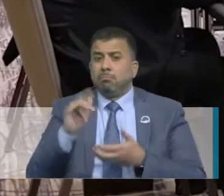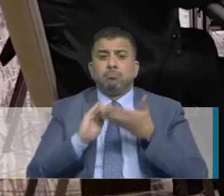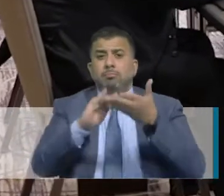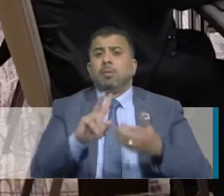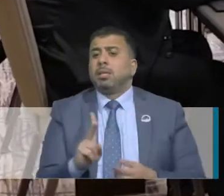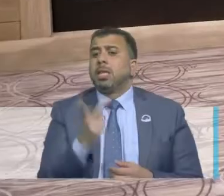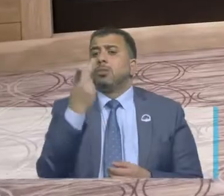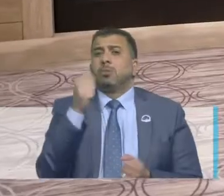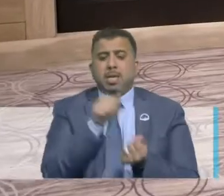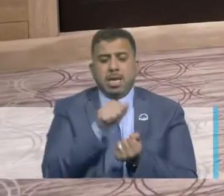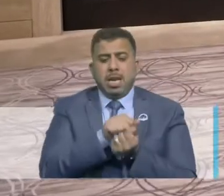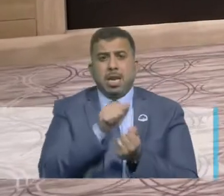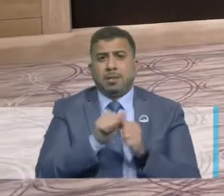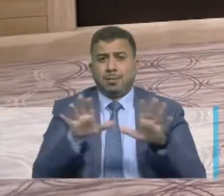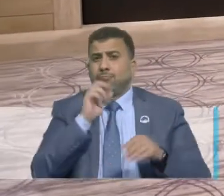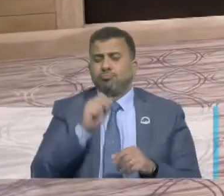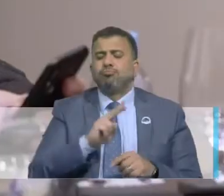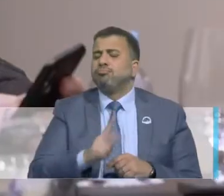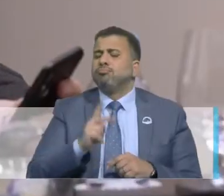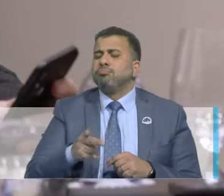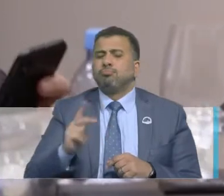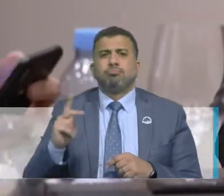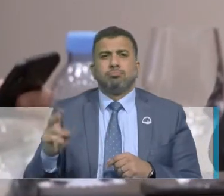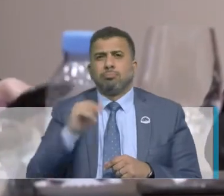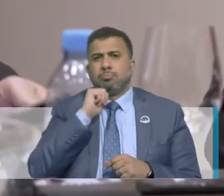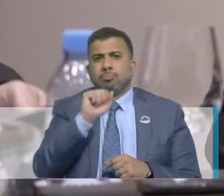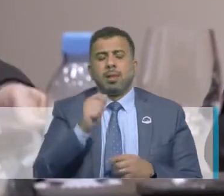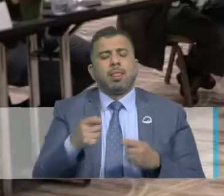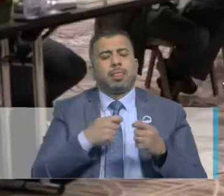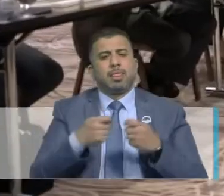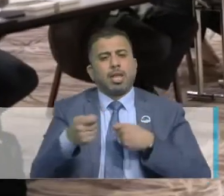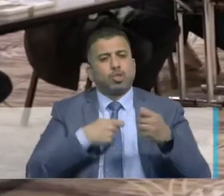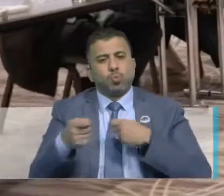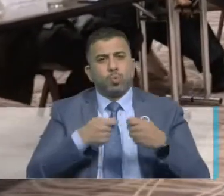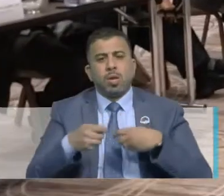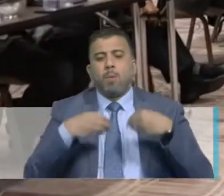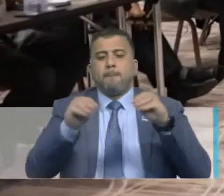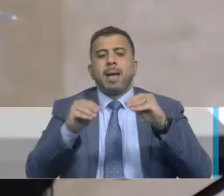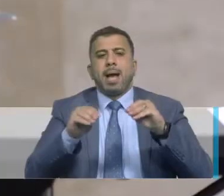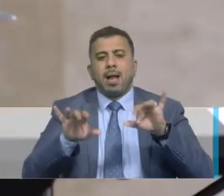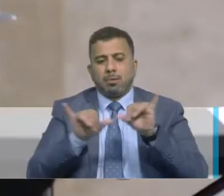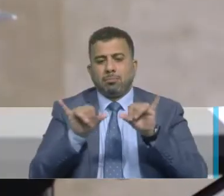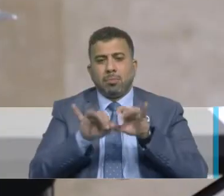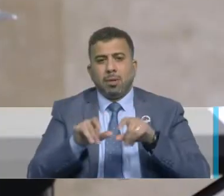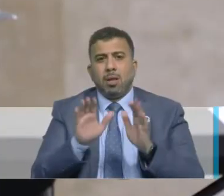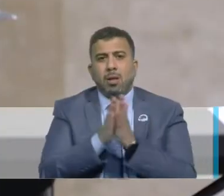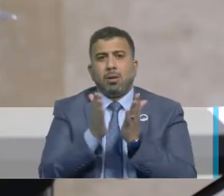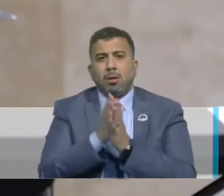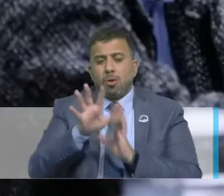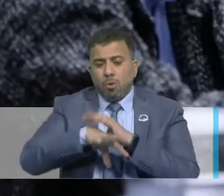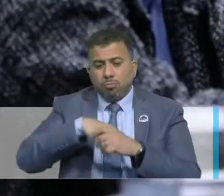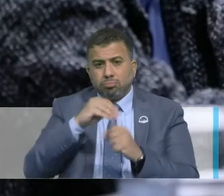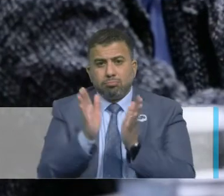بتطوير مهارات الناشرين في مجالات مختلفة مثل التسويق والبيع الإلكتروني، إنتاج الكتب